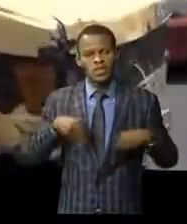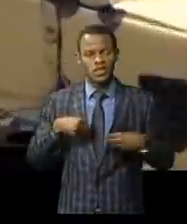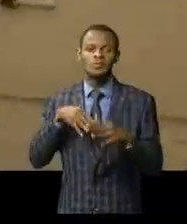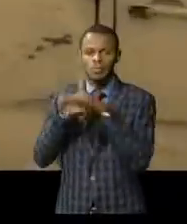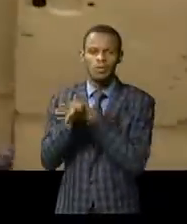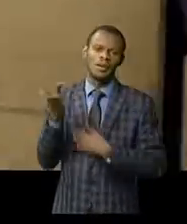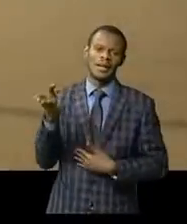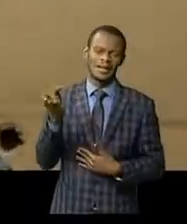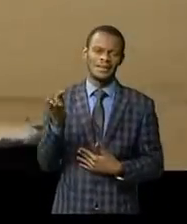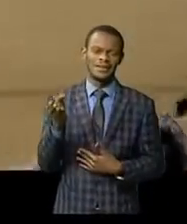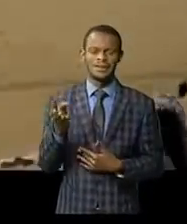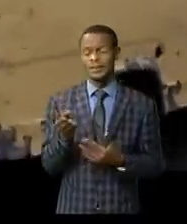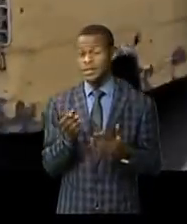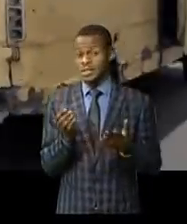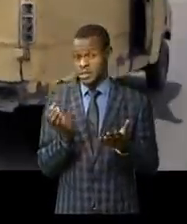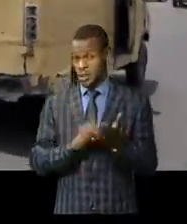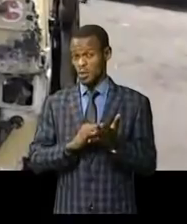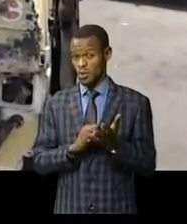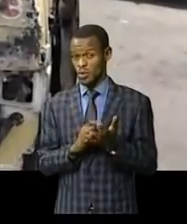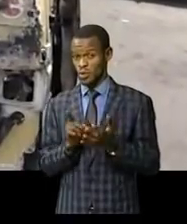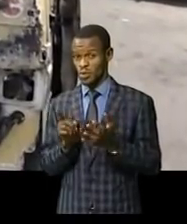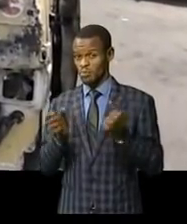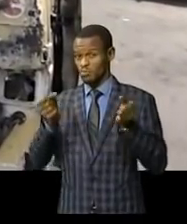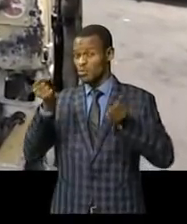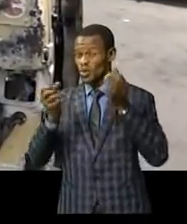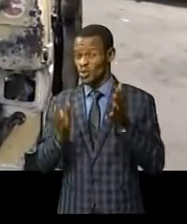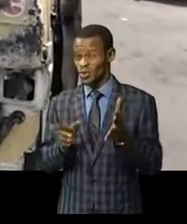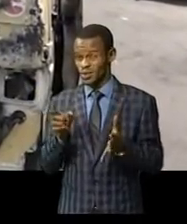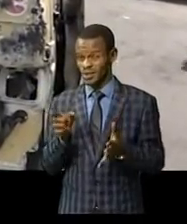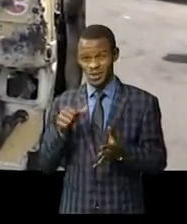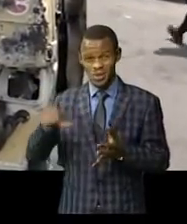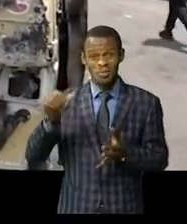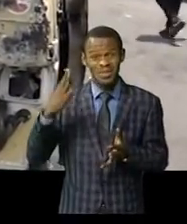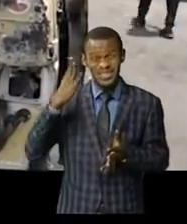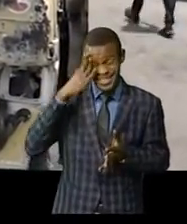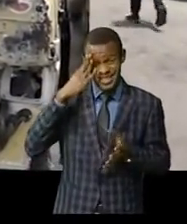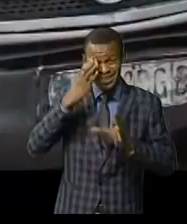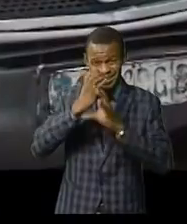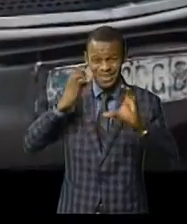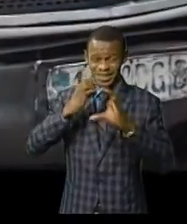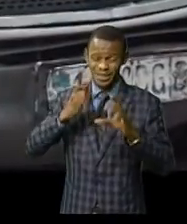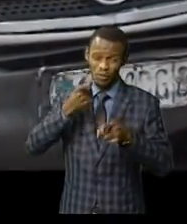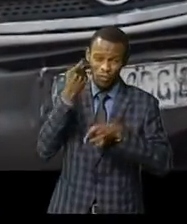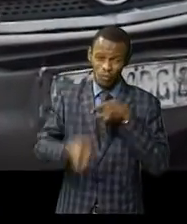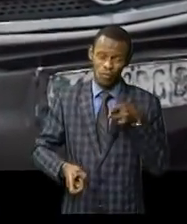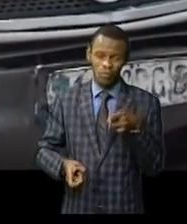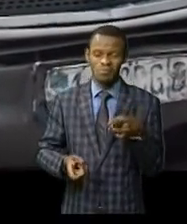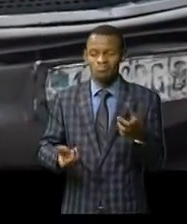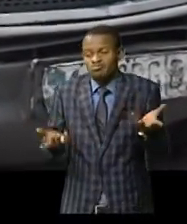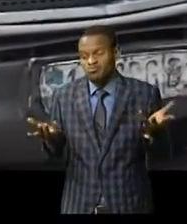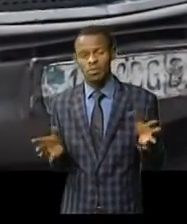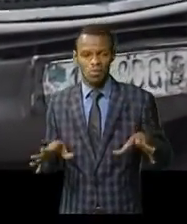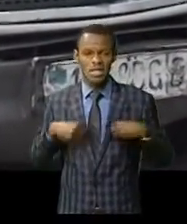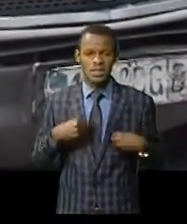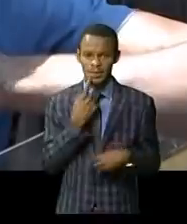Curieusement, les conducteurs ont des excuses, des raisons de conduire des véhicules hors normes. En tout cas,